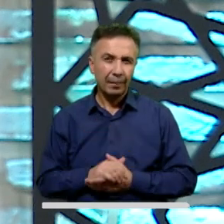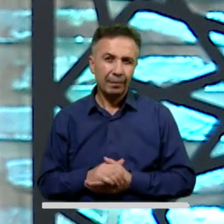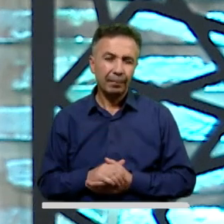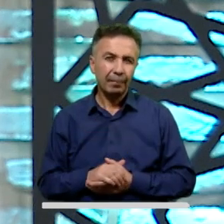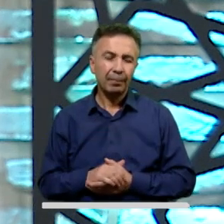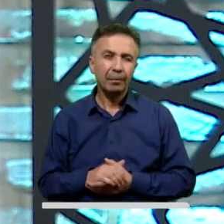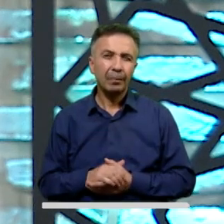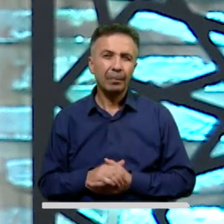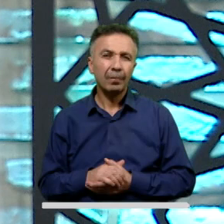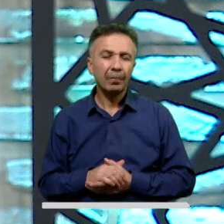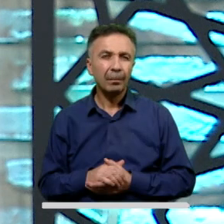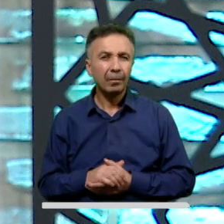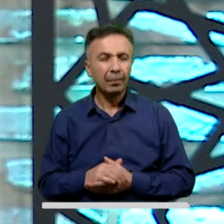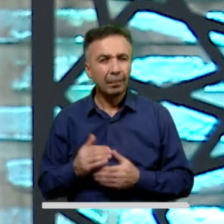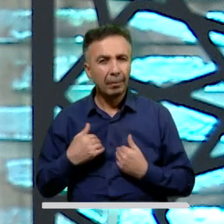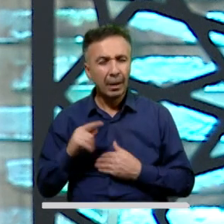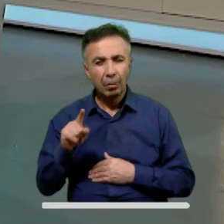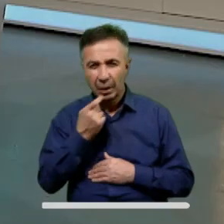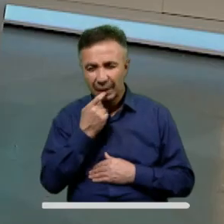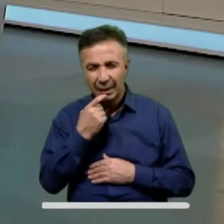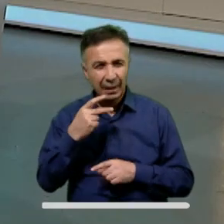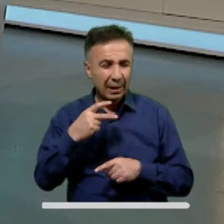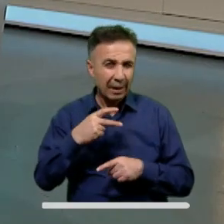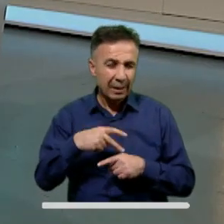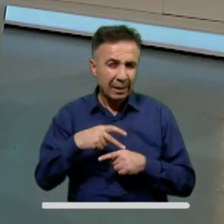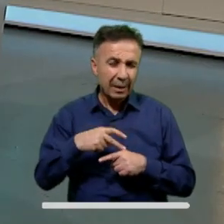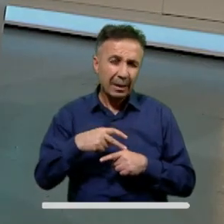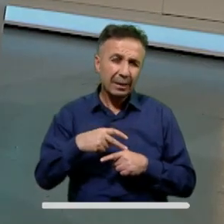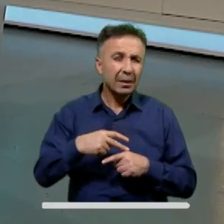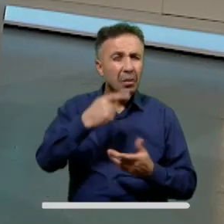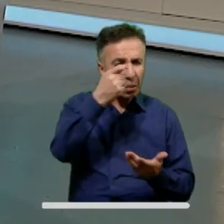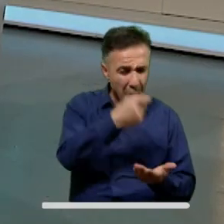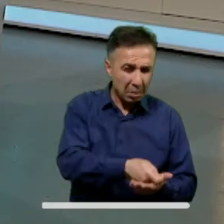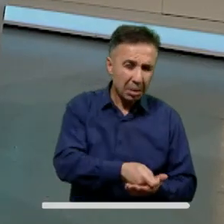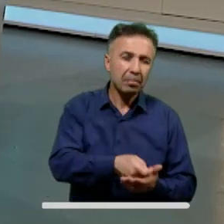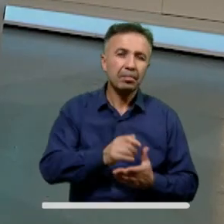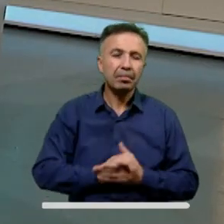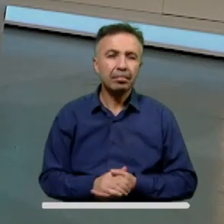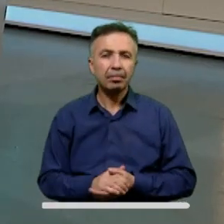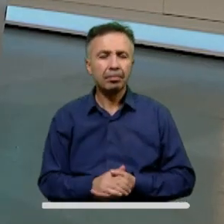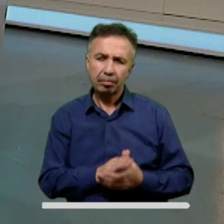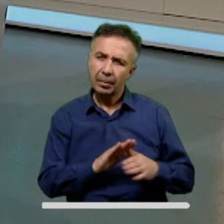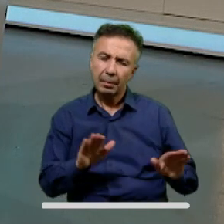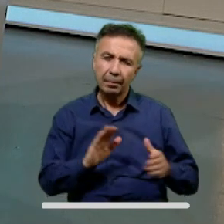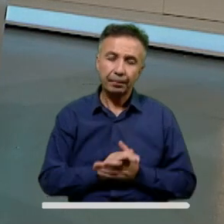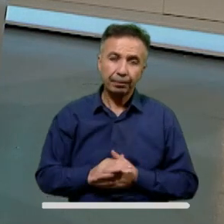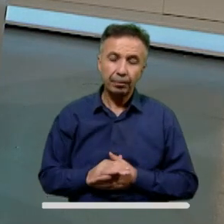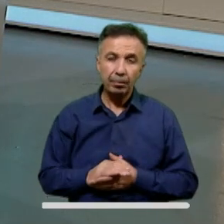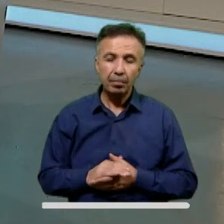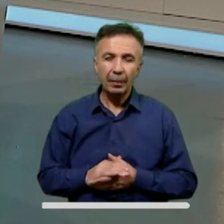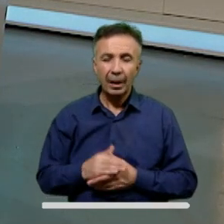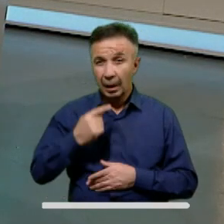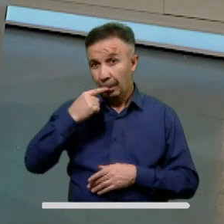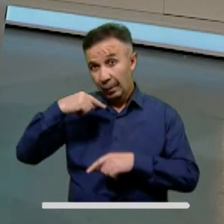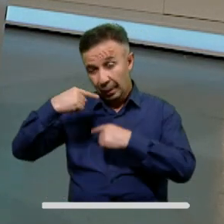demek? Ben bu senenin zekatını ödedim. Evet, Allah kabul etsin. Gelecek